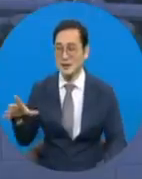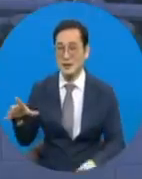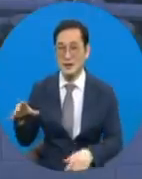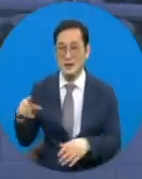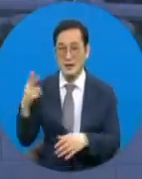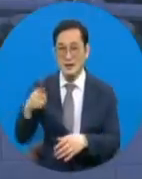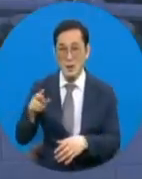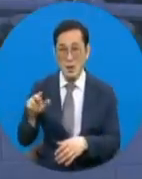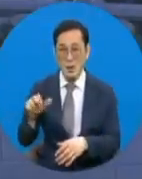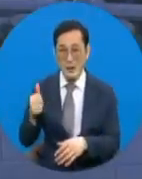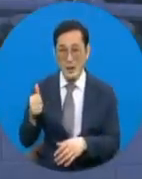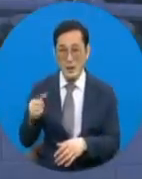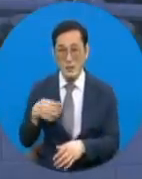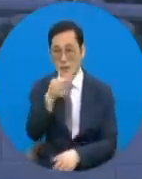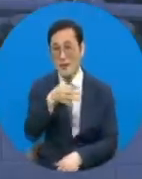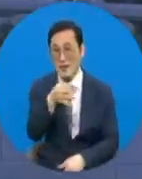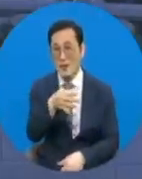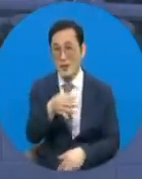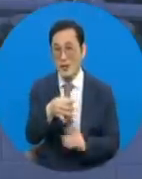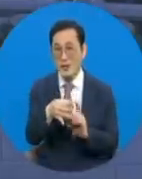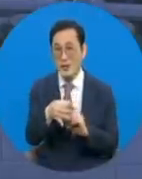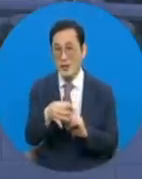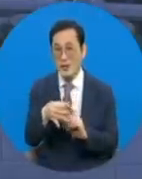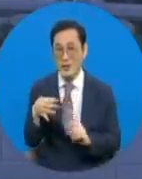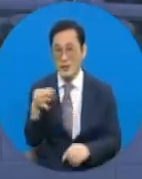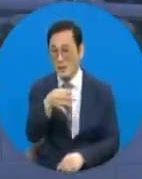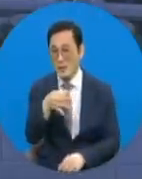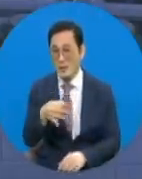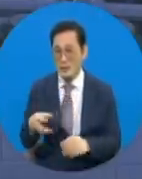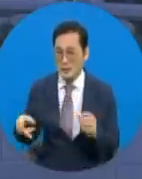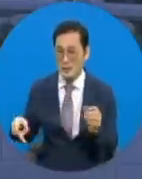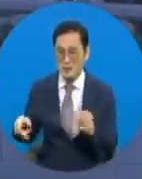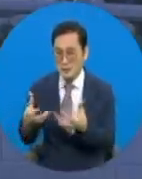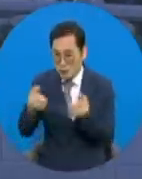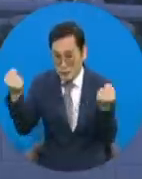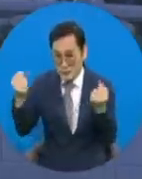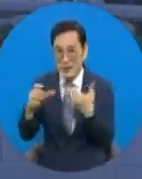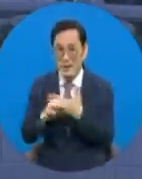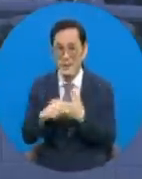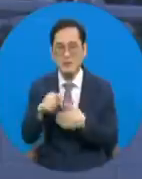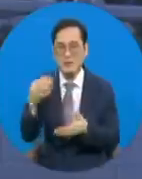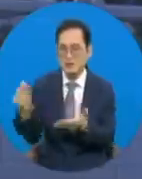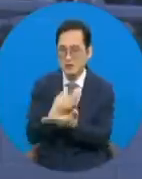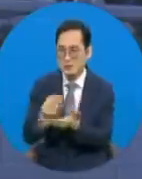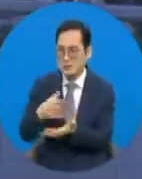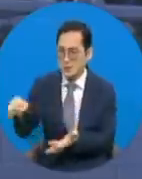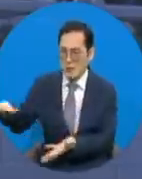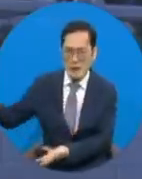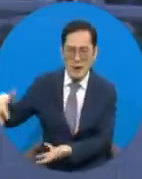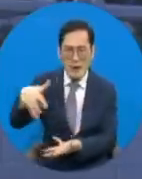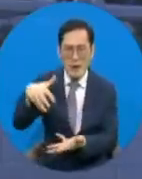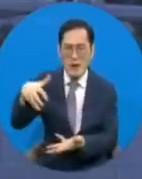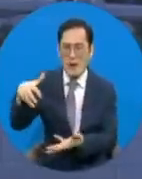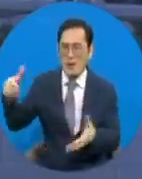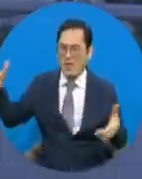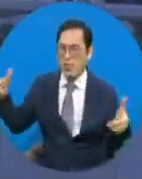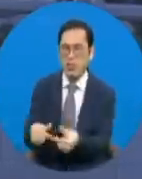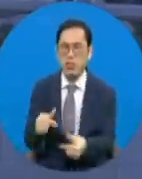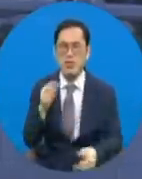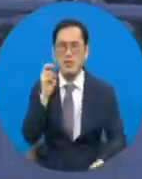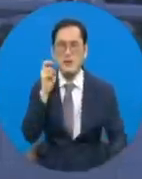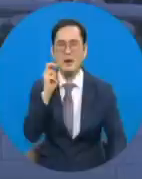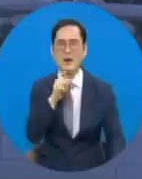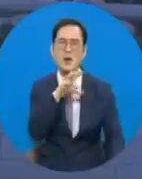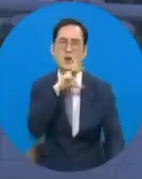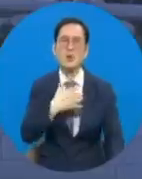이렇게 얘기를 하고 있습니다. 지금 한 6천억 대 좀 넘는 것 같더라고요. 이런 논란이 있기 때문에 이 수신료 내용은 조금 더 이어질